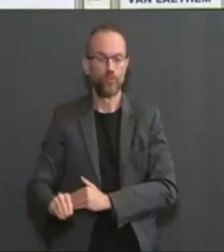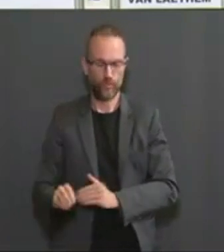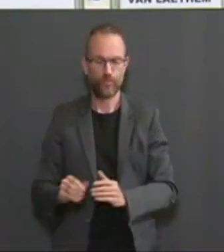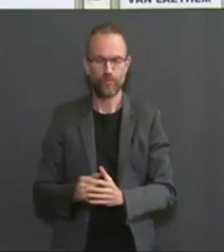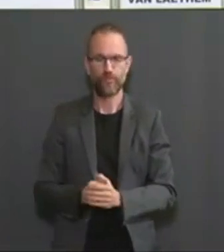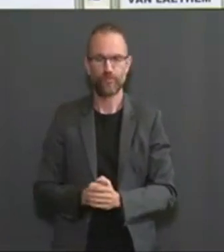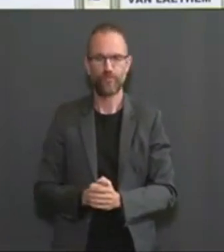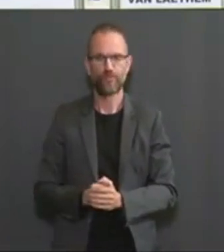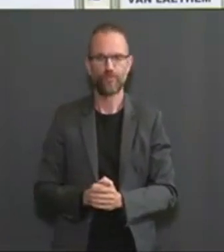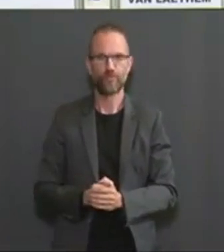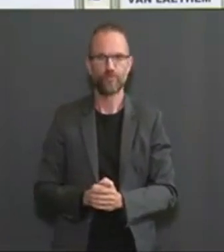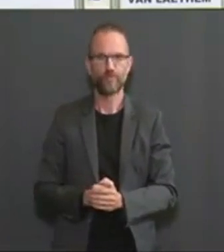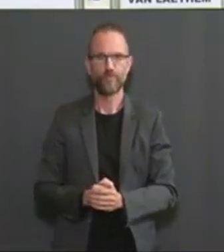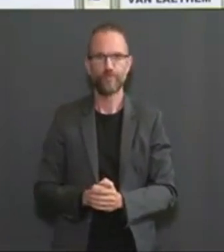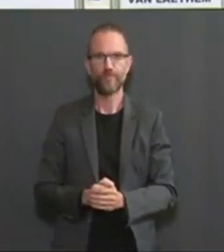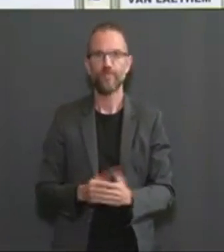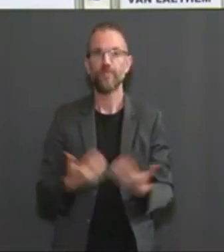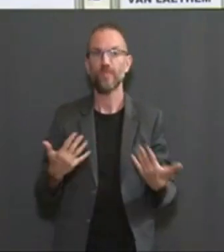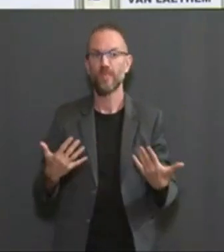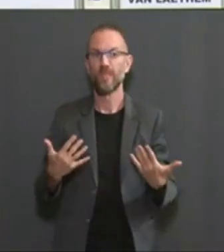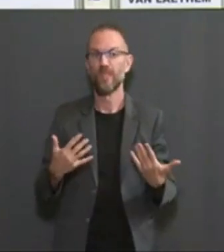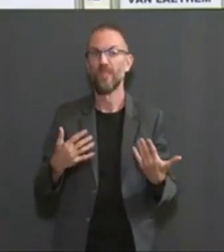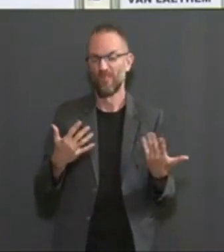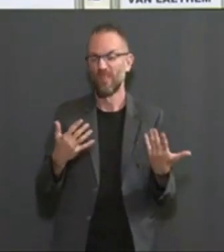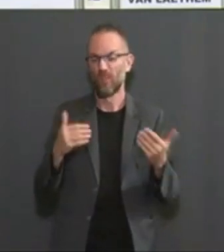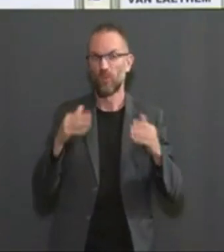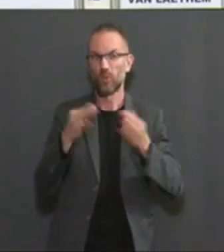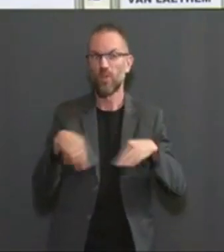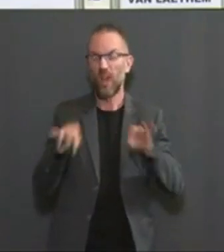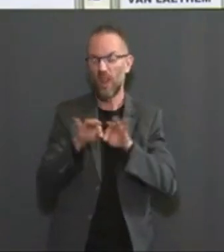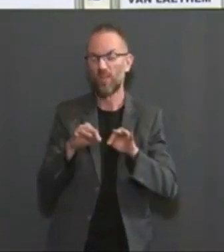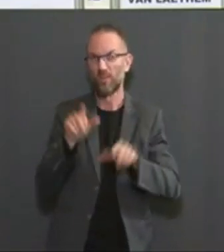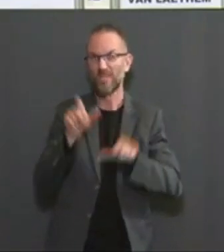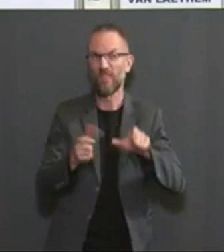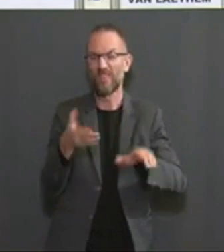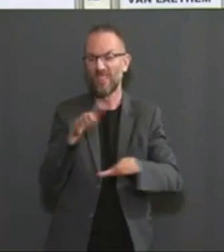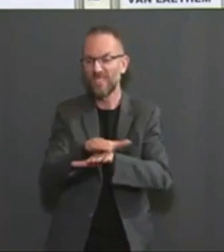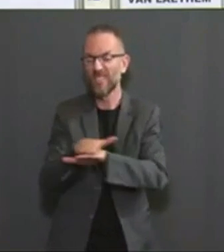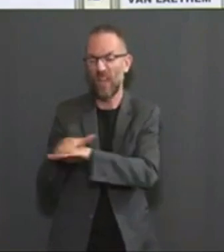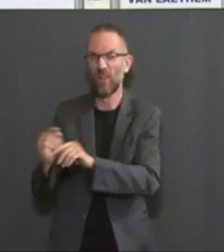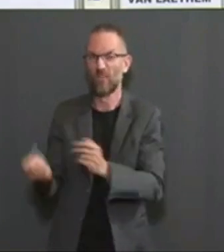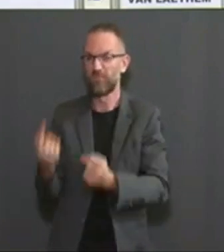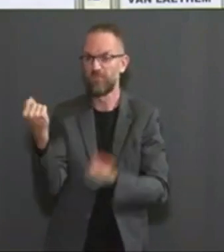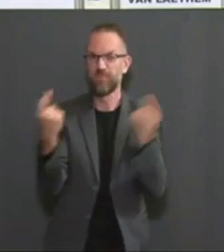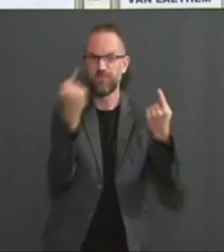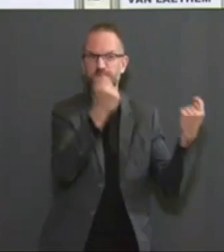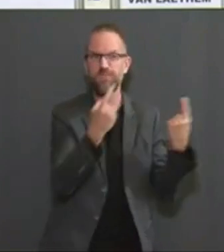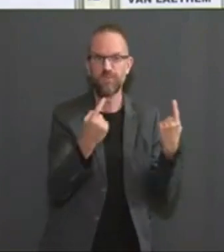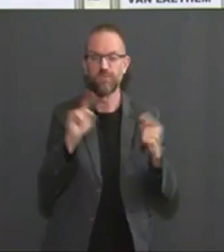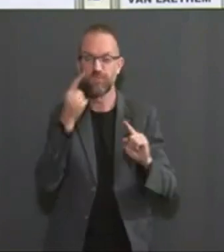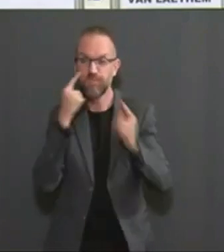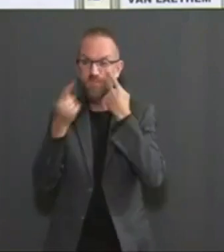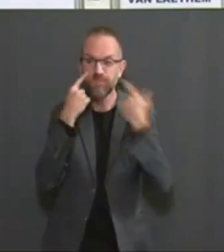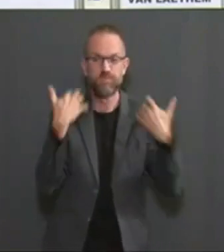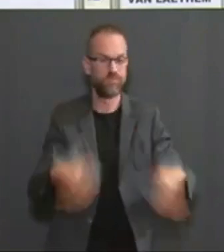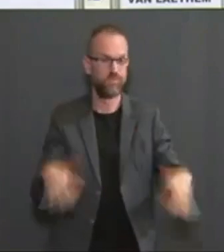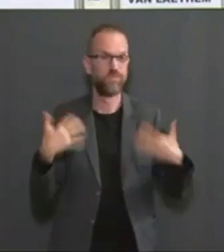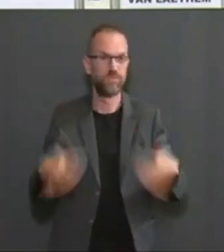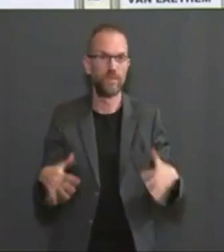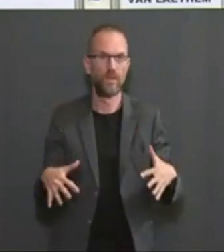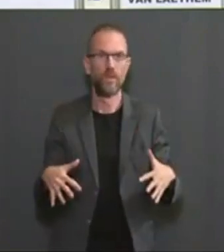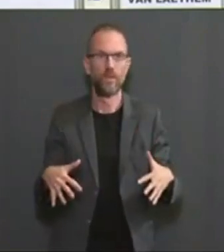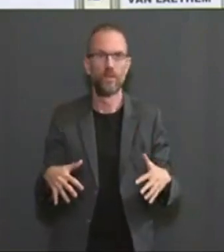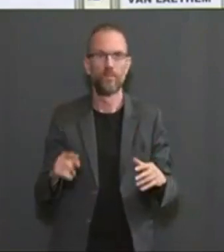fait beaucoup discuter et a fait couler beaucoup d'encre. Si on regarde simplement en nombre absolu de